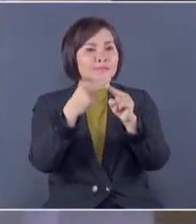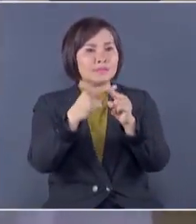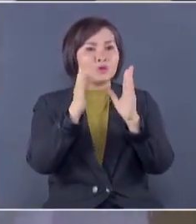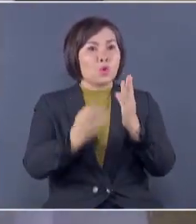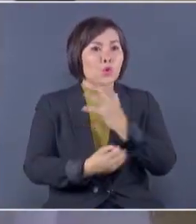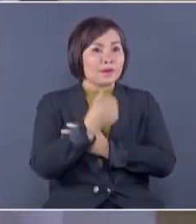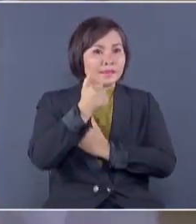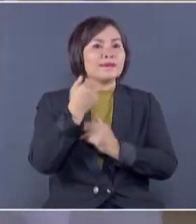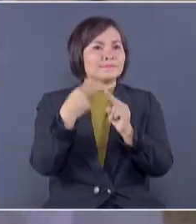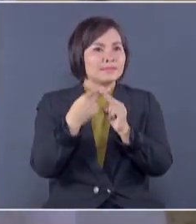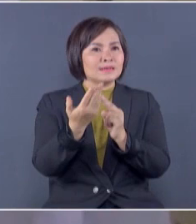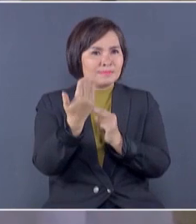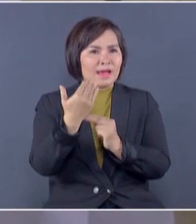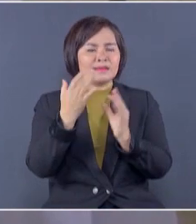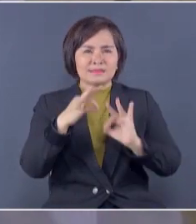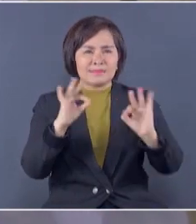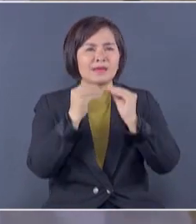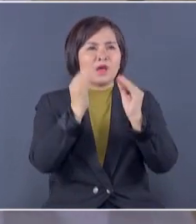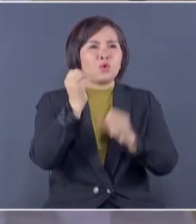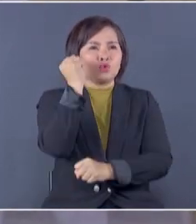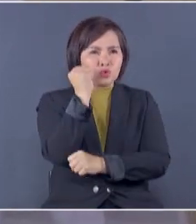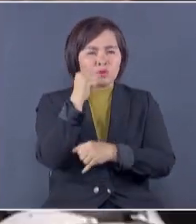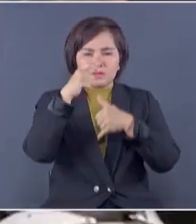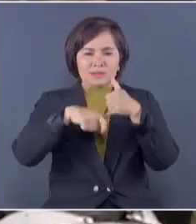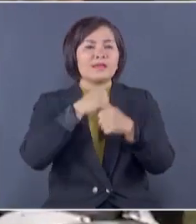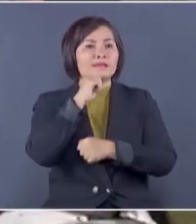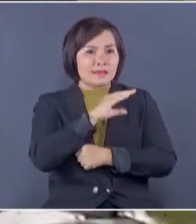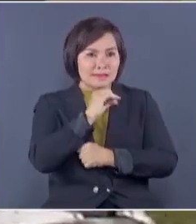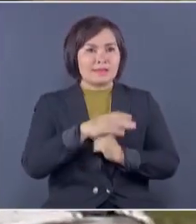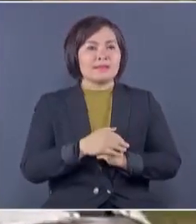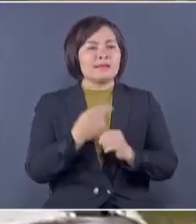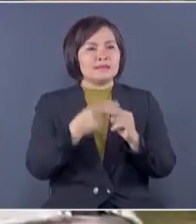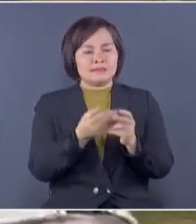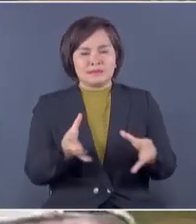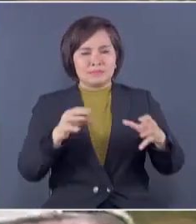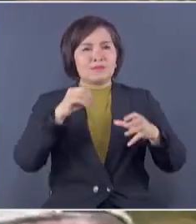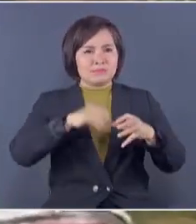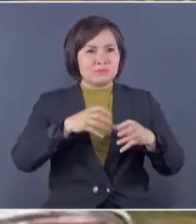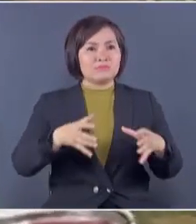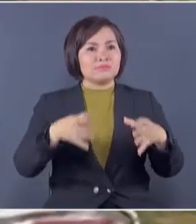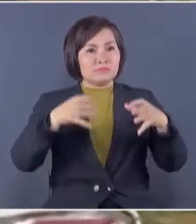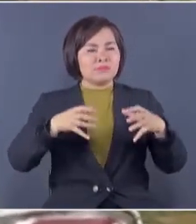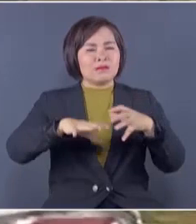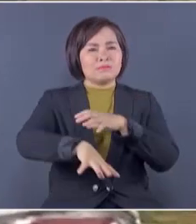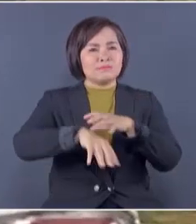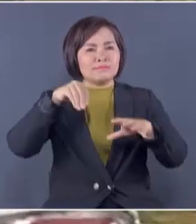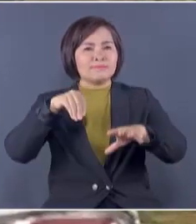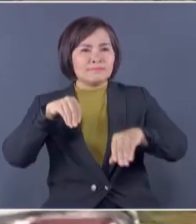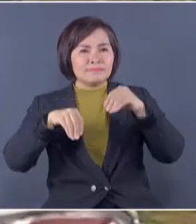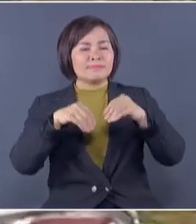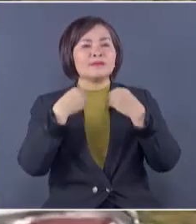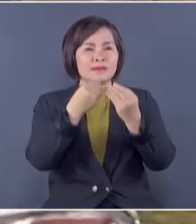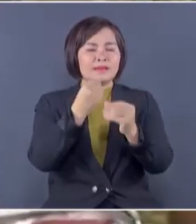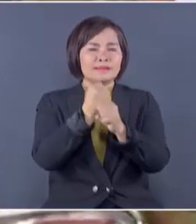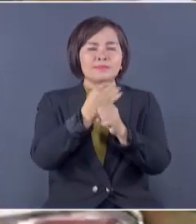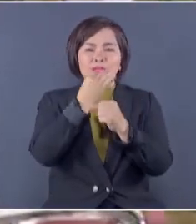ผู้ใหญ่บ้านคัดชื่อมาเอาคนยากจนแต่มีความขยันเอามาใส่กล่องเหล่านี้ไว้เอามาเพื่อจับฉลากต่อยอดเป็นการ